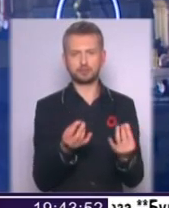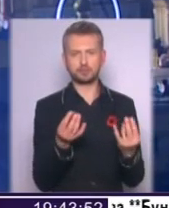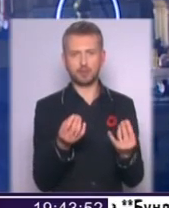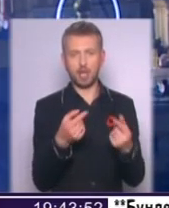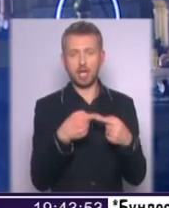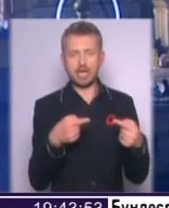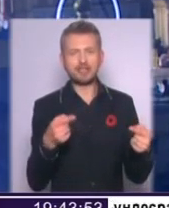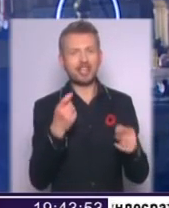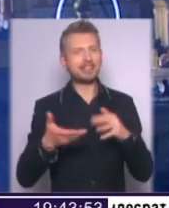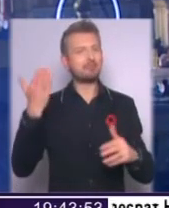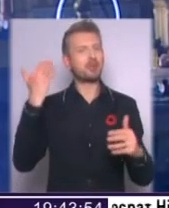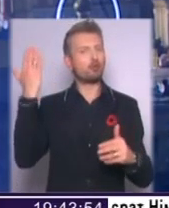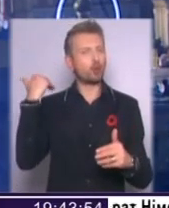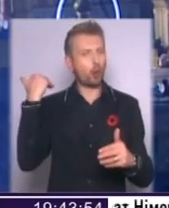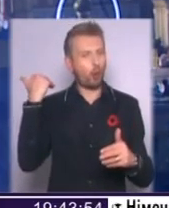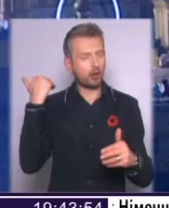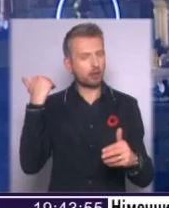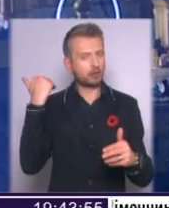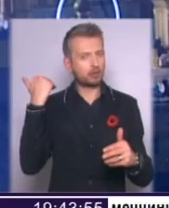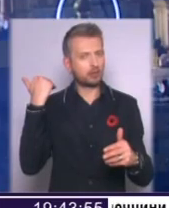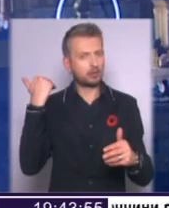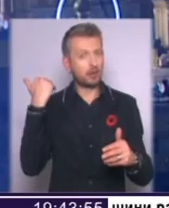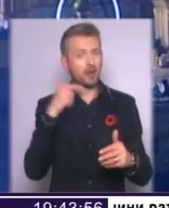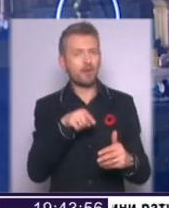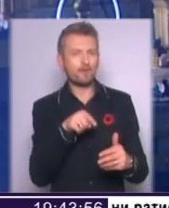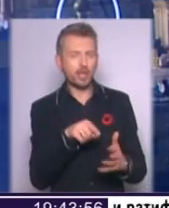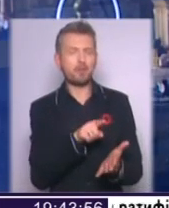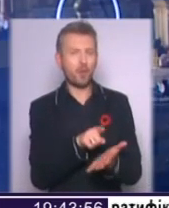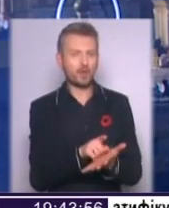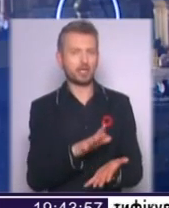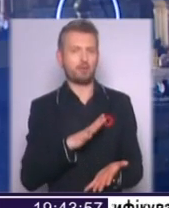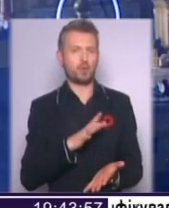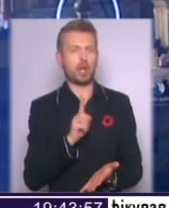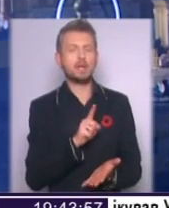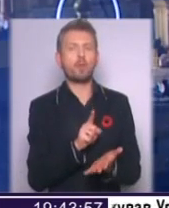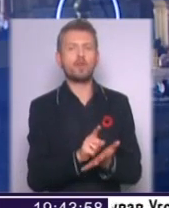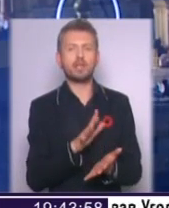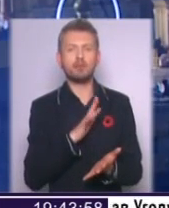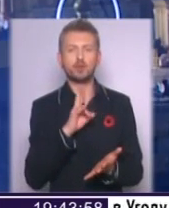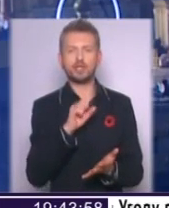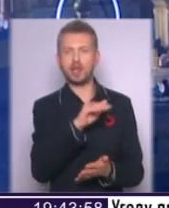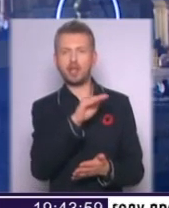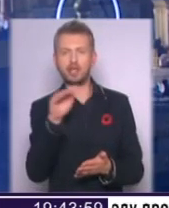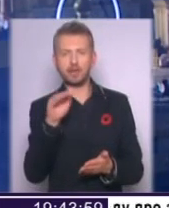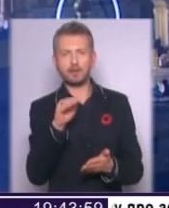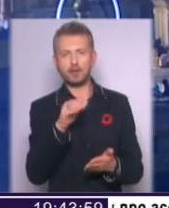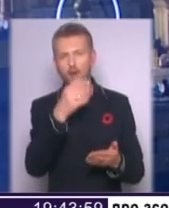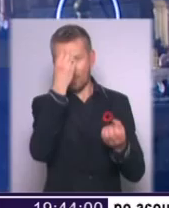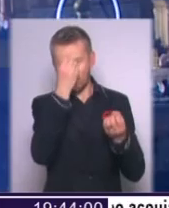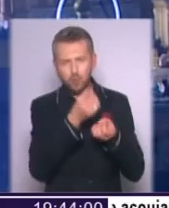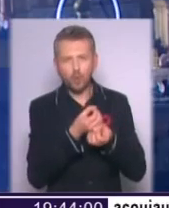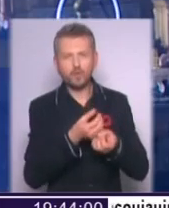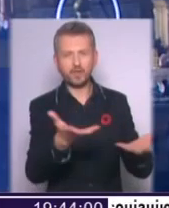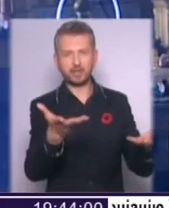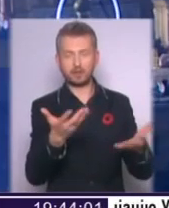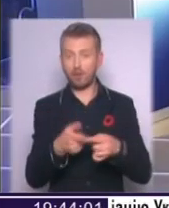речей з минулого, вона повинна бути, але вона повинна бути на рівні просвітництва. Ну, це треба ж не